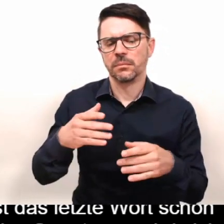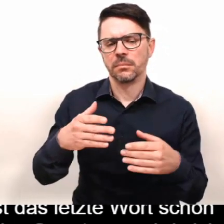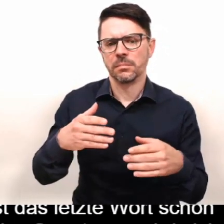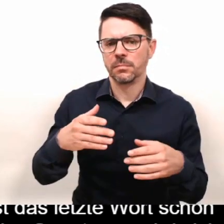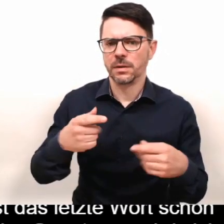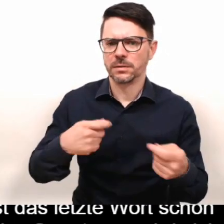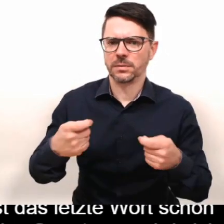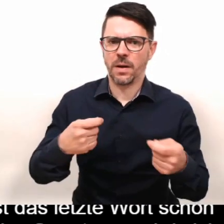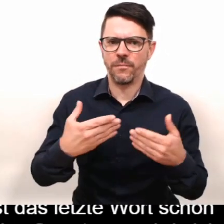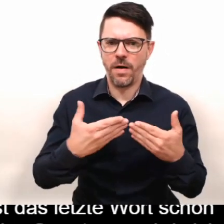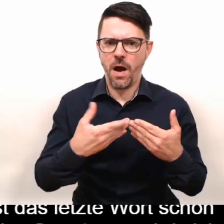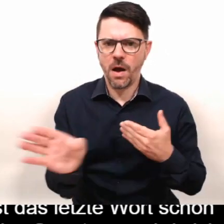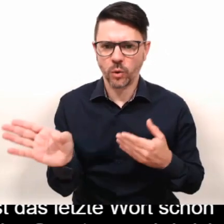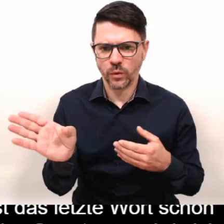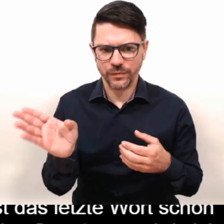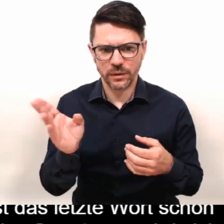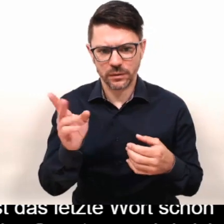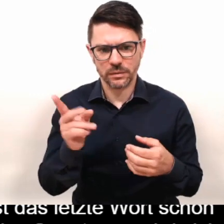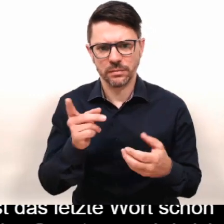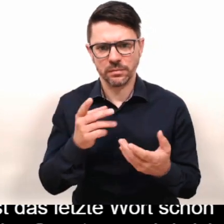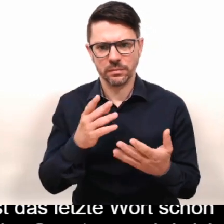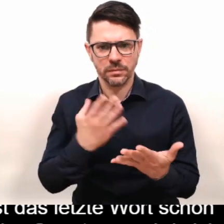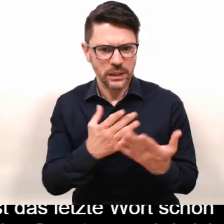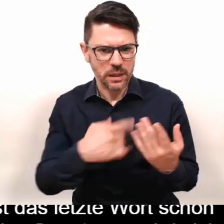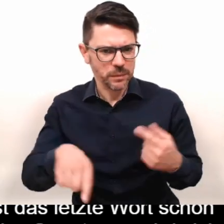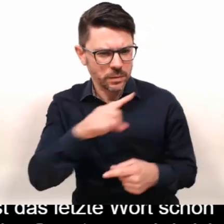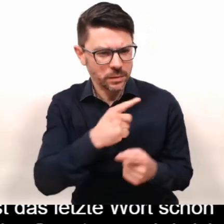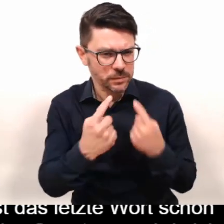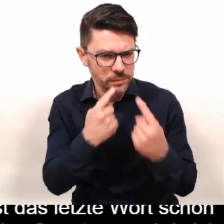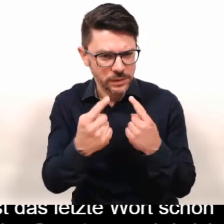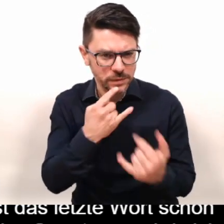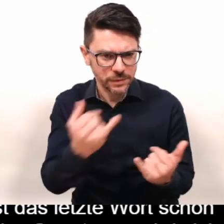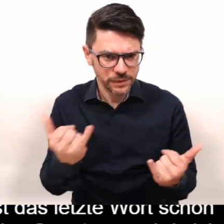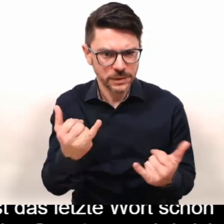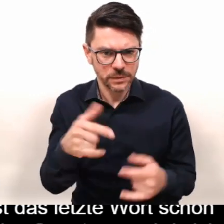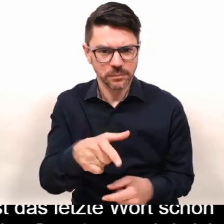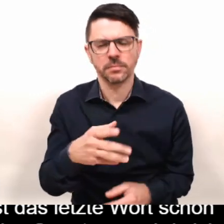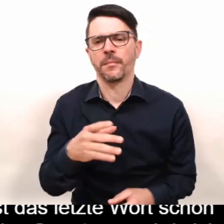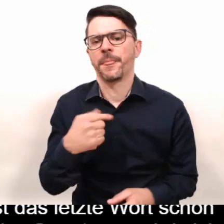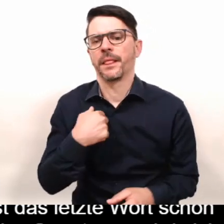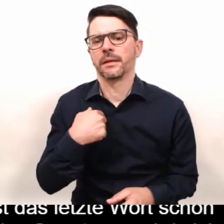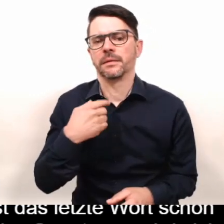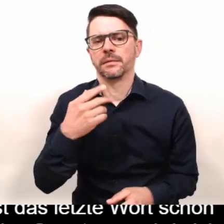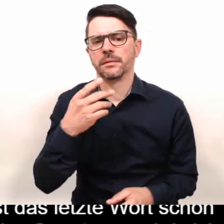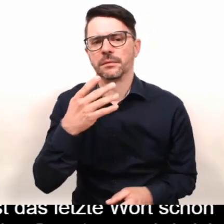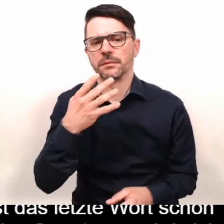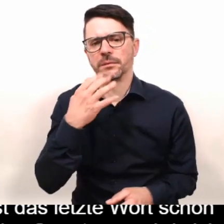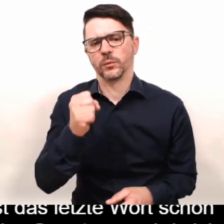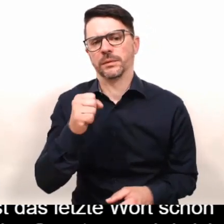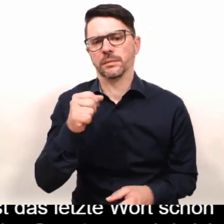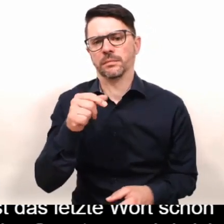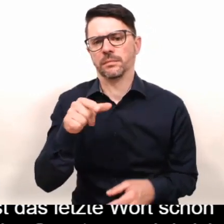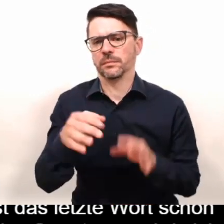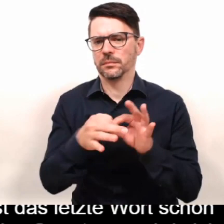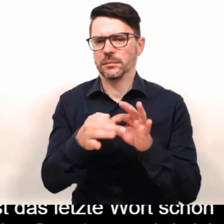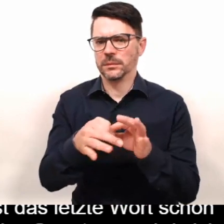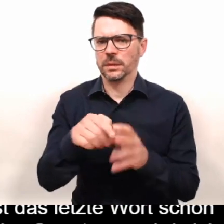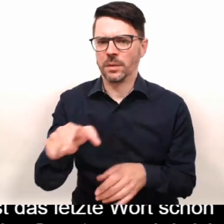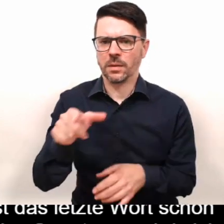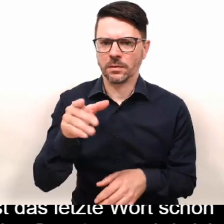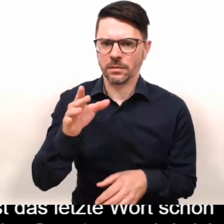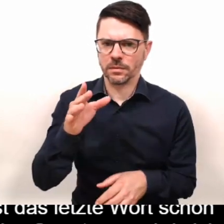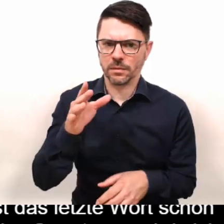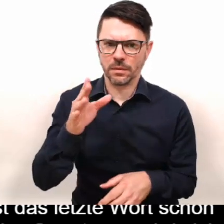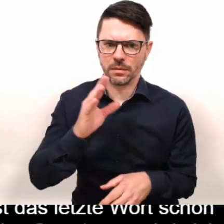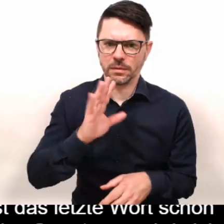Sicht mehr als fragwürdig, ich würde es fast sogar als unredlich bezeichnen. Ich stimme dem Kollegen Aiwanger zu, er hat die Erfahrungen